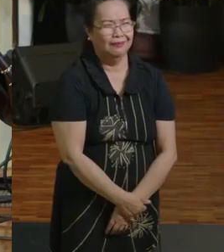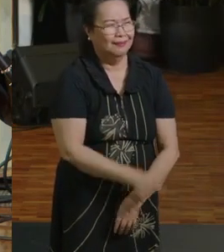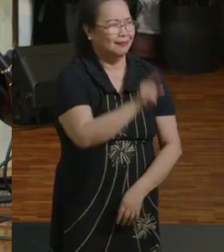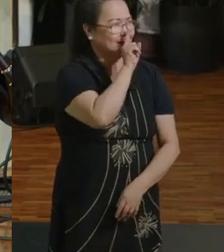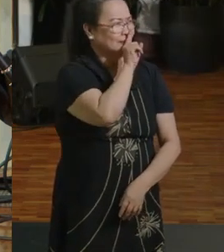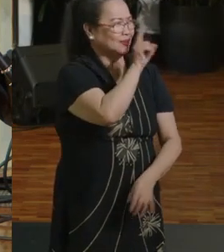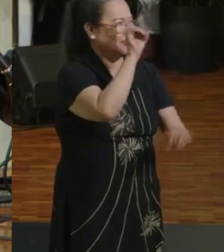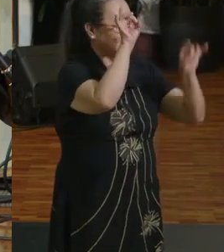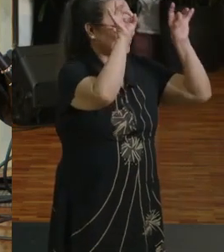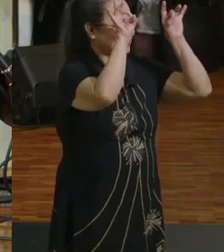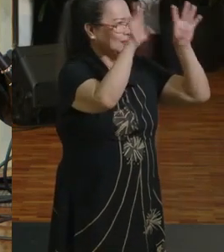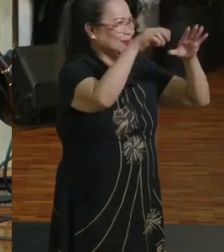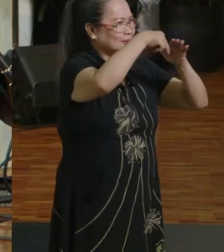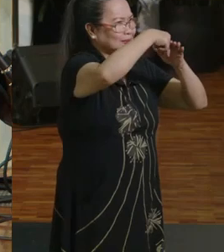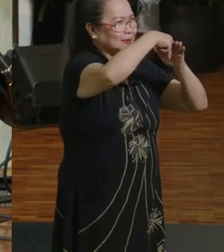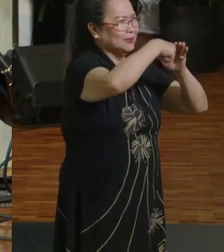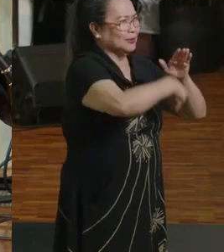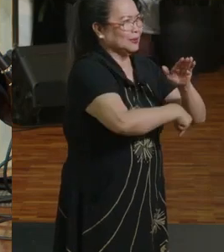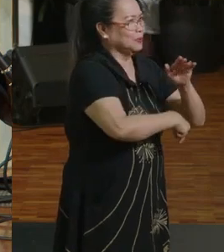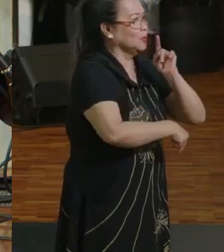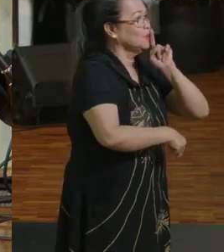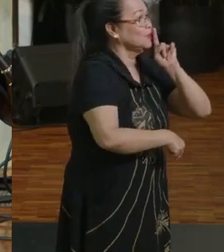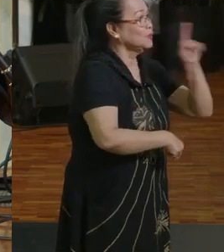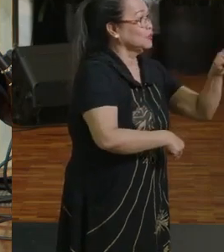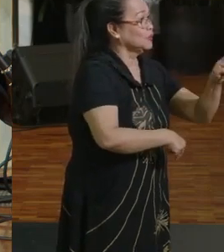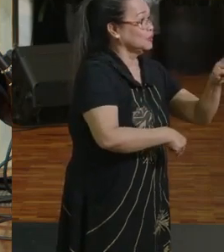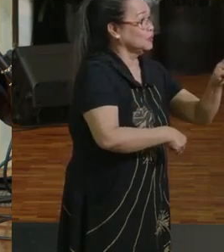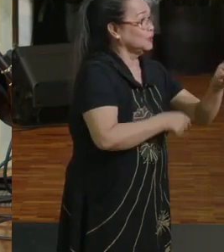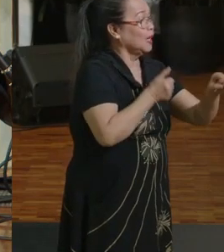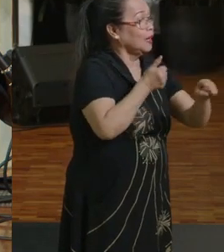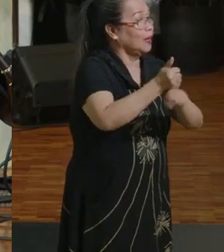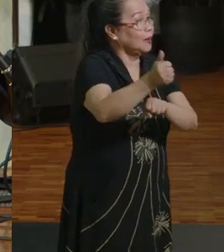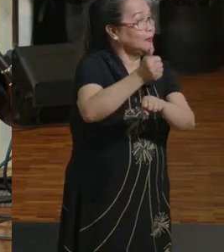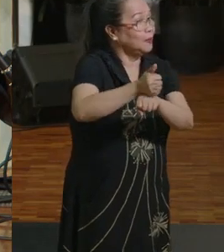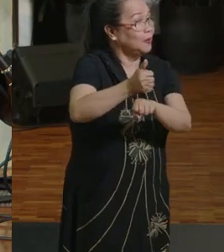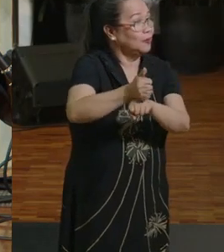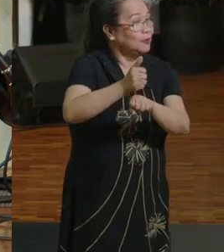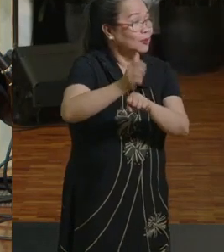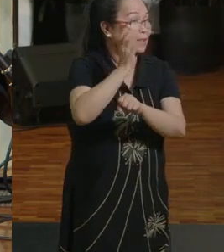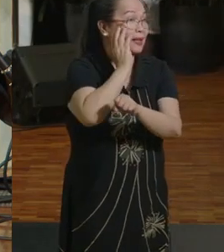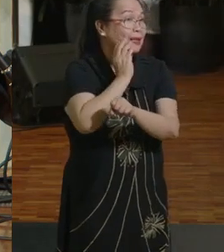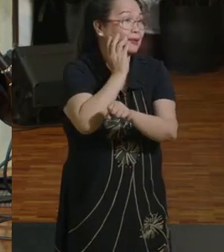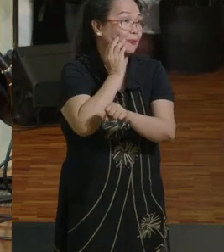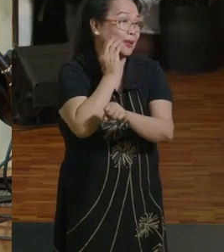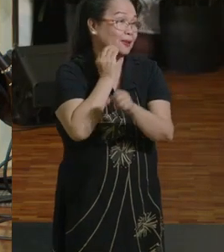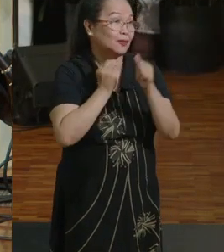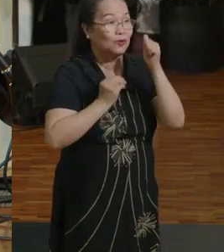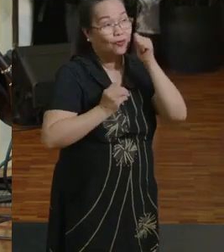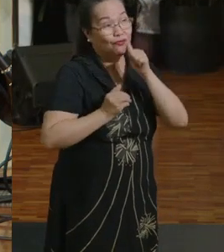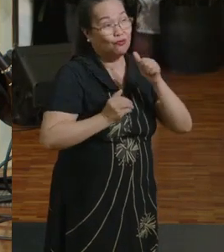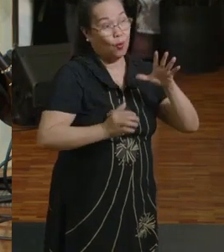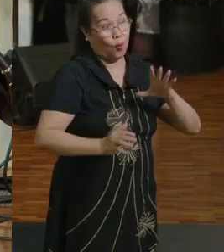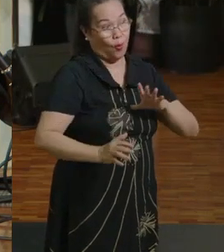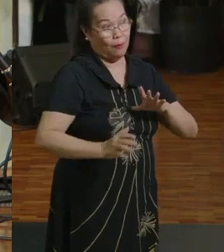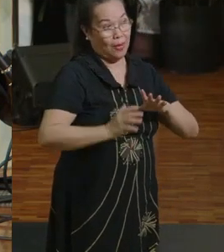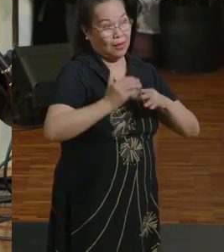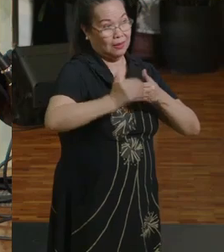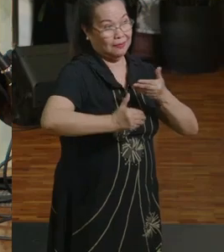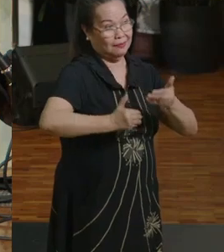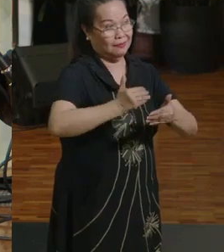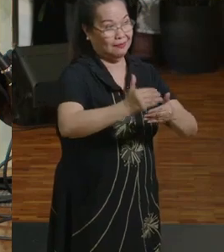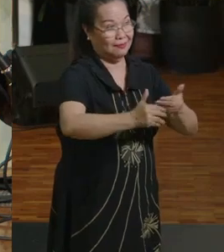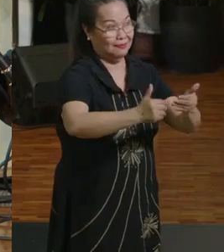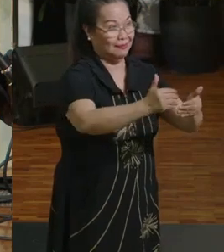Napaka-tindi, napakalalim ng pang-aabuso na dinanas ng kababaihan over the